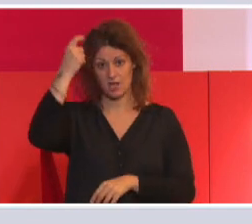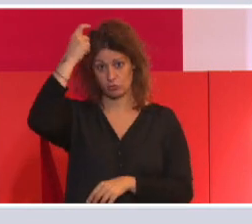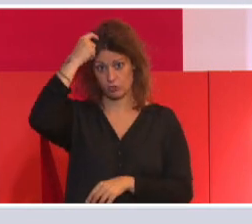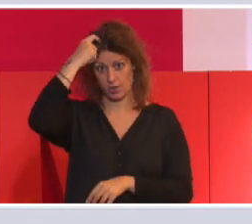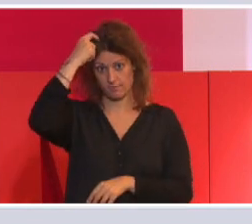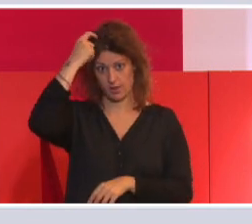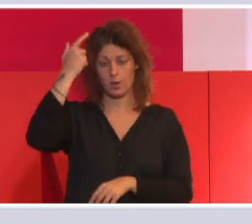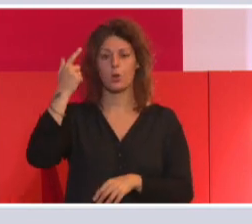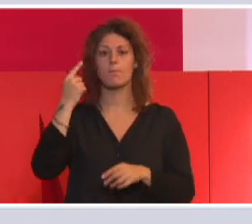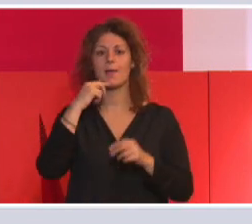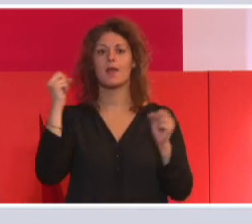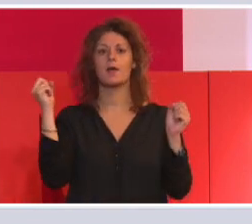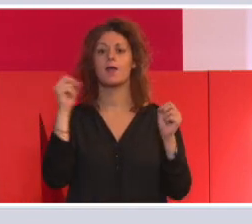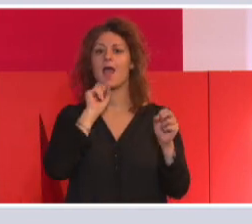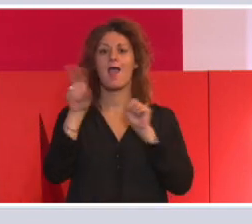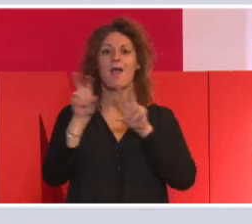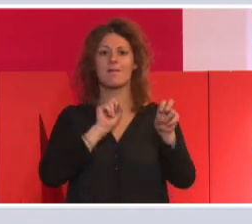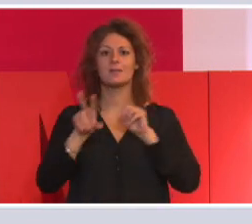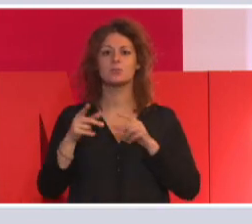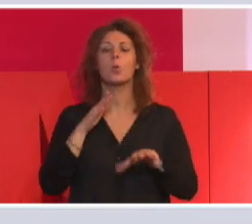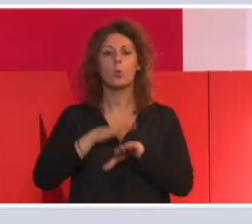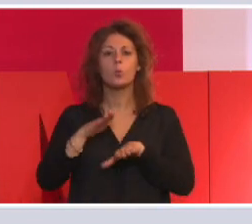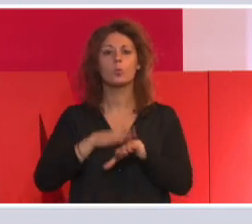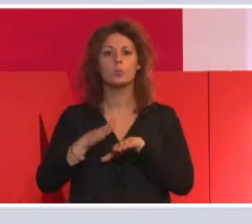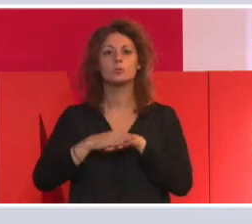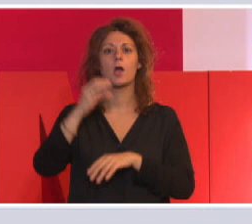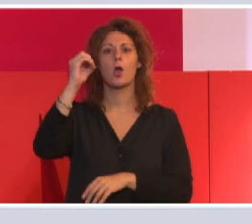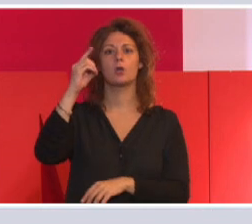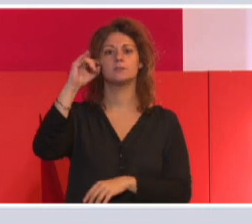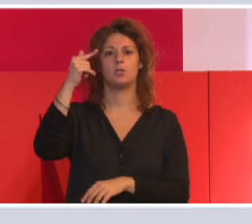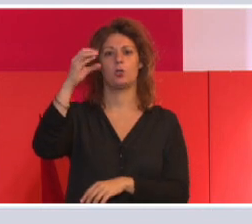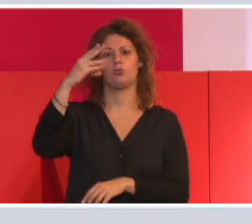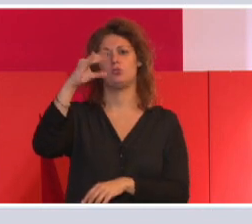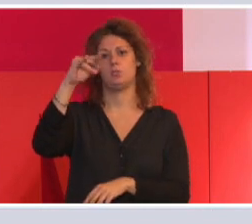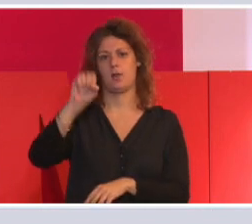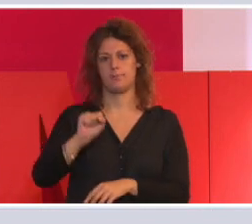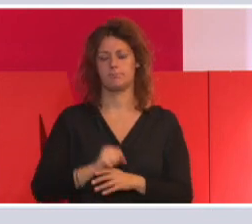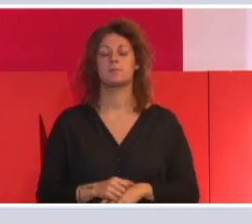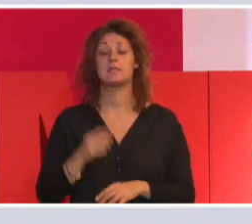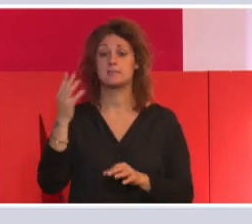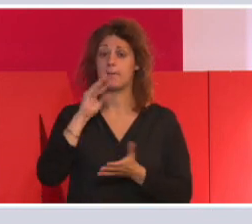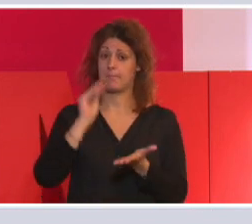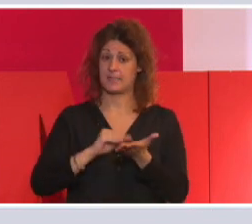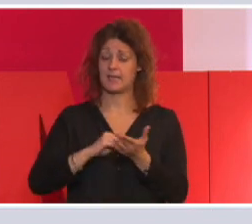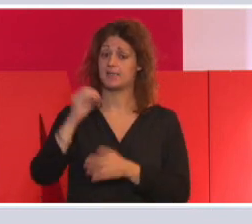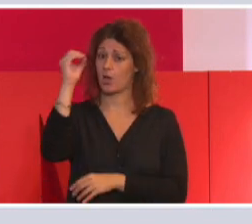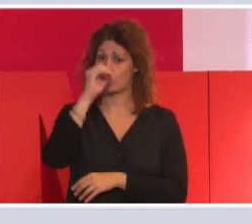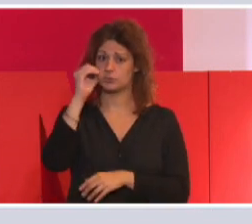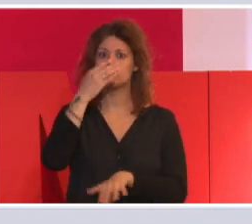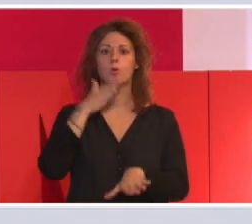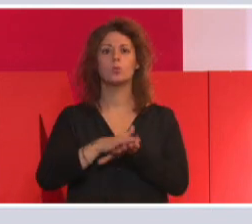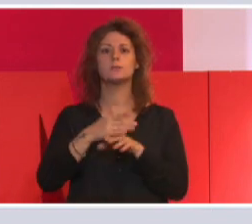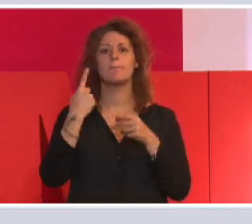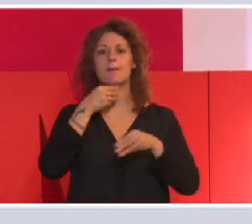ciò che usano andò sito cina io sono recettiva la presenza di ossitocina la cosa interessante